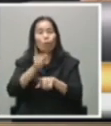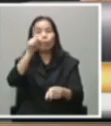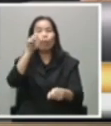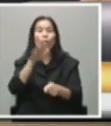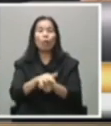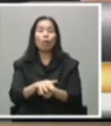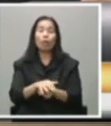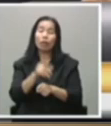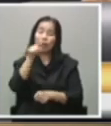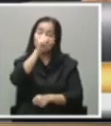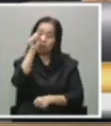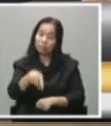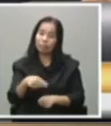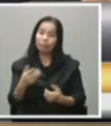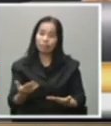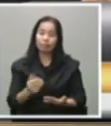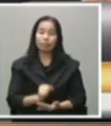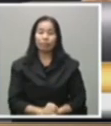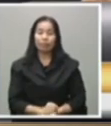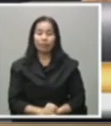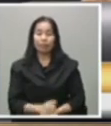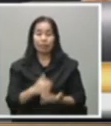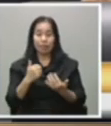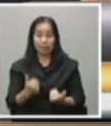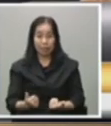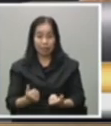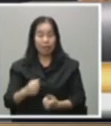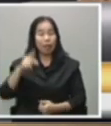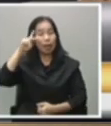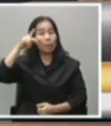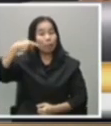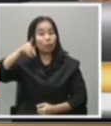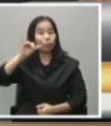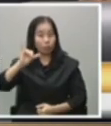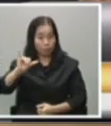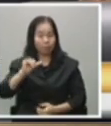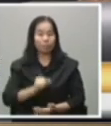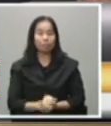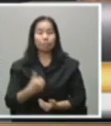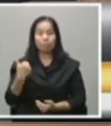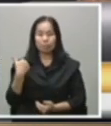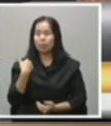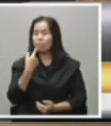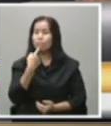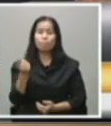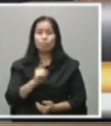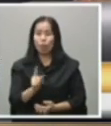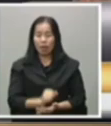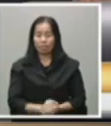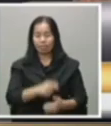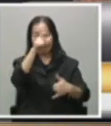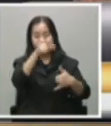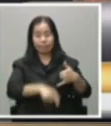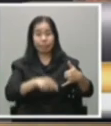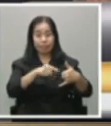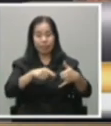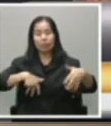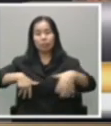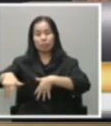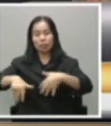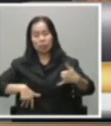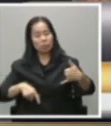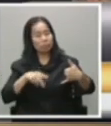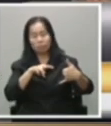นอกจากนั้นแล้วพลเอกประยุทธ์จันทร์โอชายังไม่สามารถสร้างความมั่นใจให้กับพี่น้องประชาชนได้ว่